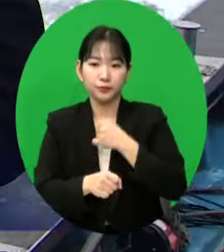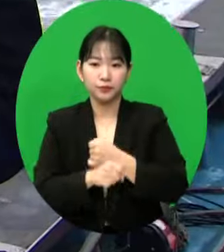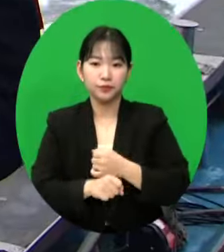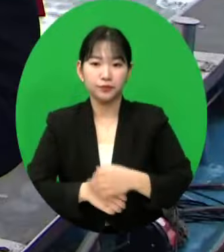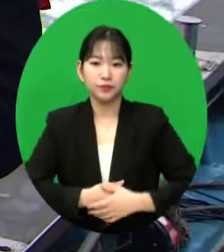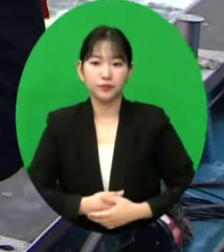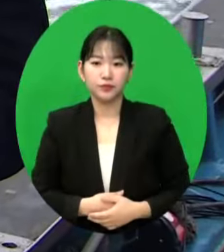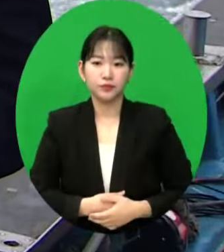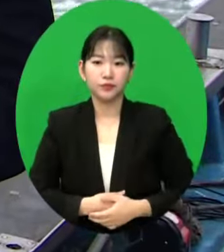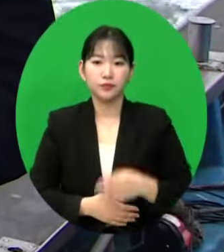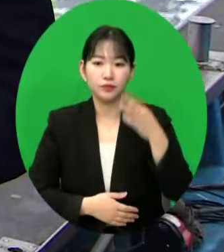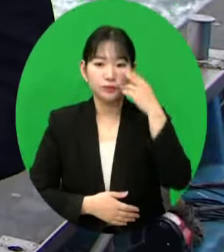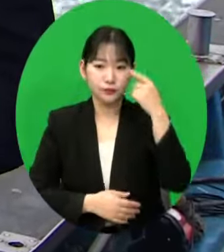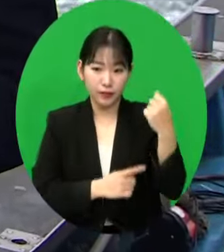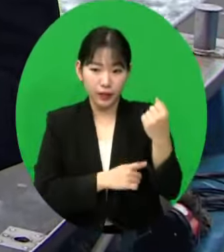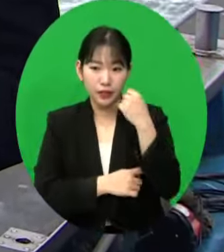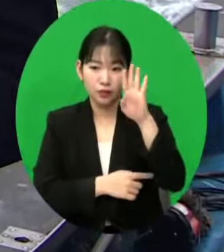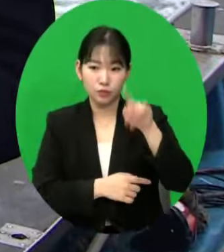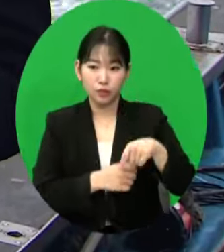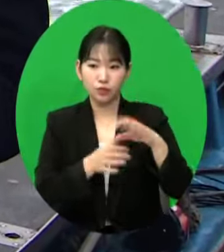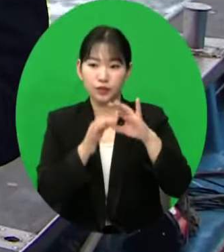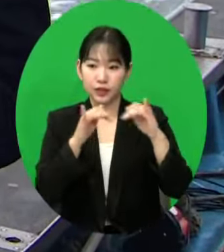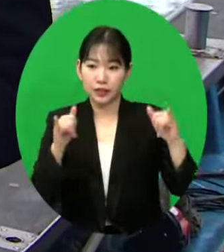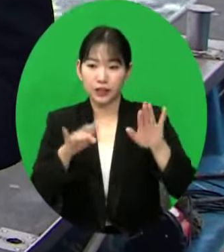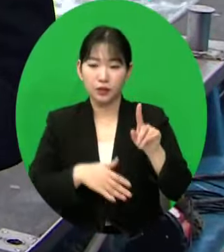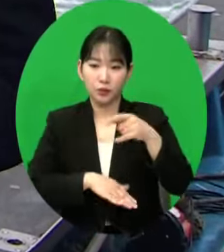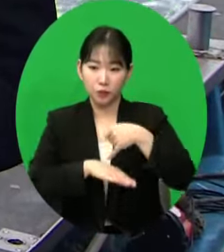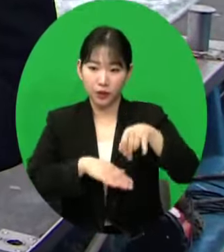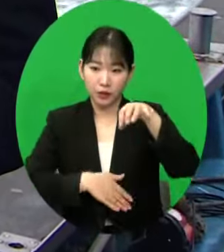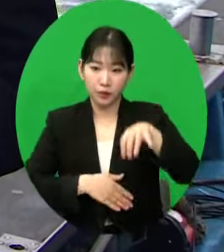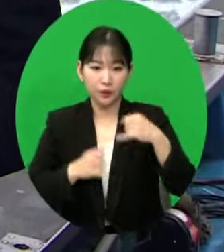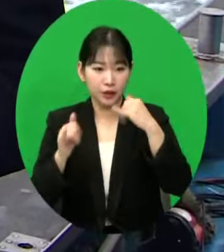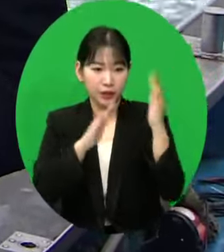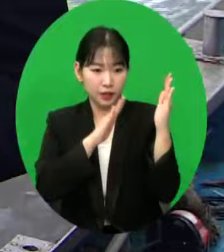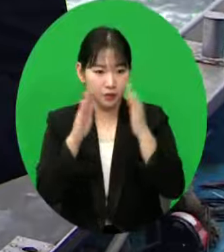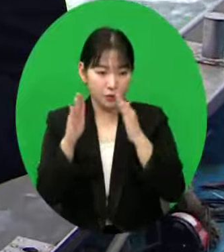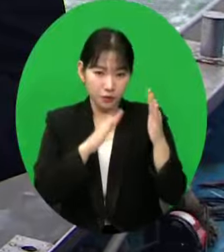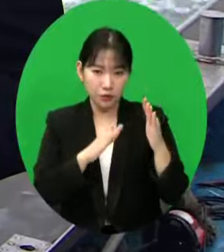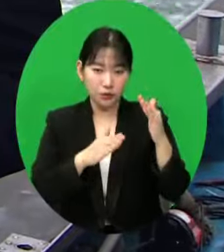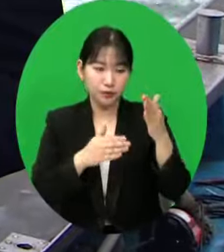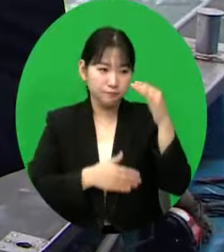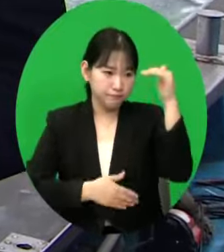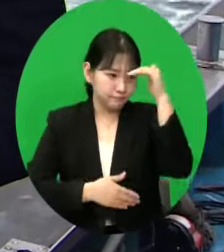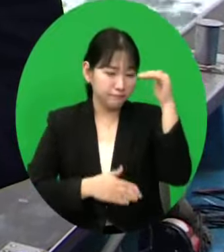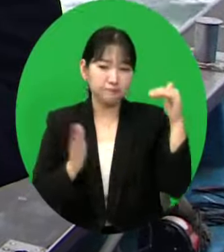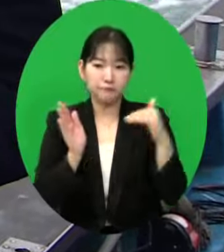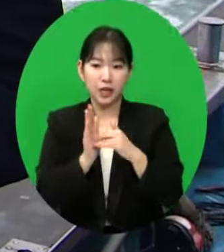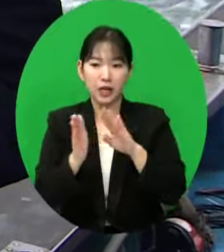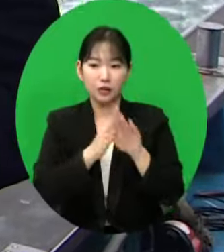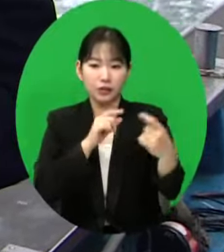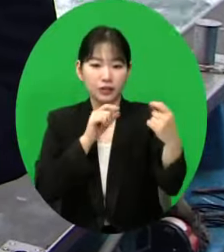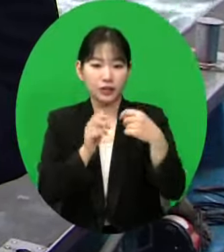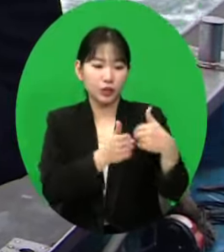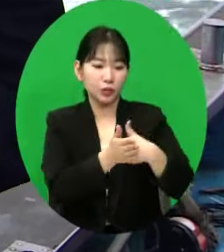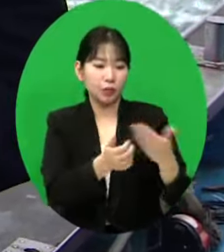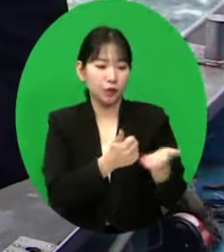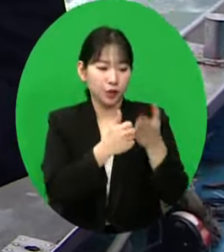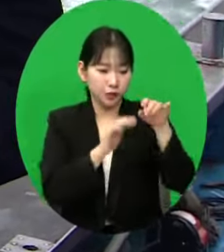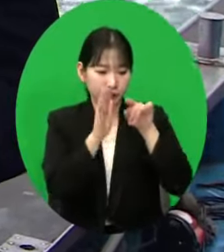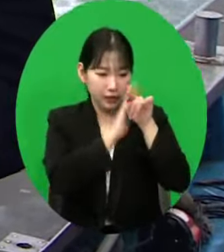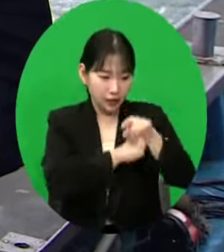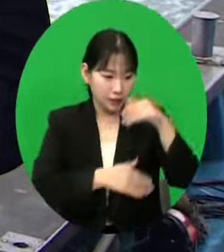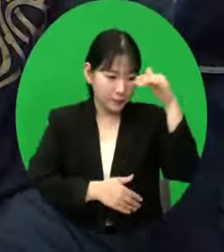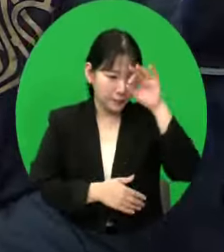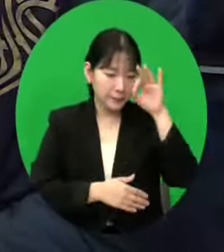함으로써 미국 에너지부 관계자들은 이곳 완도의 해조류 양식장 답사를 마친 뒤 인근 전복 양식장도